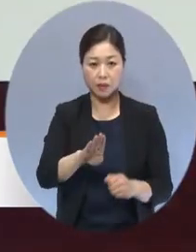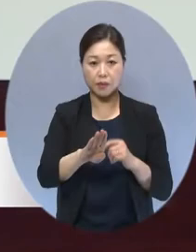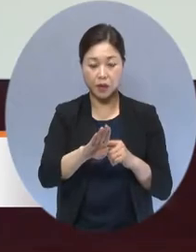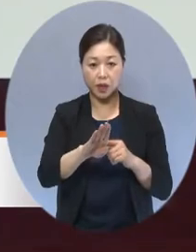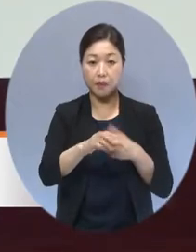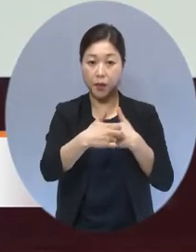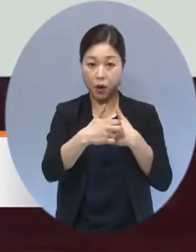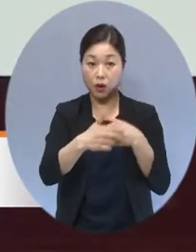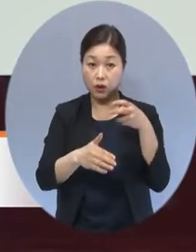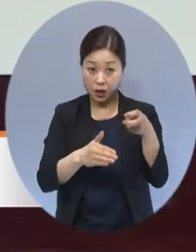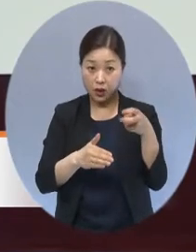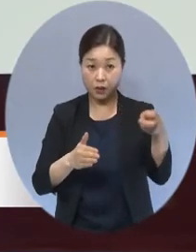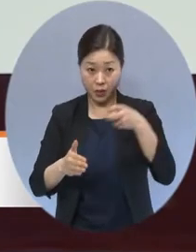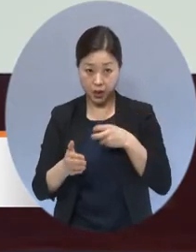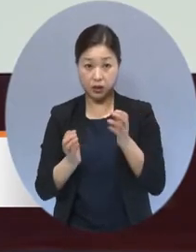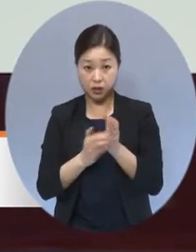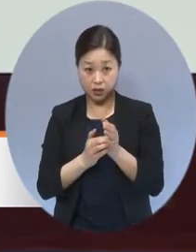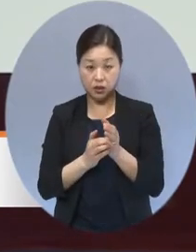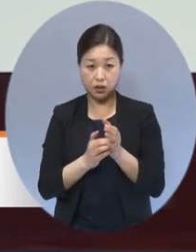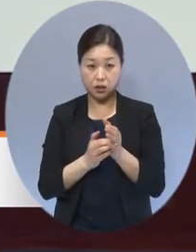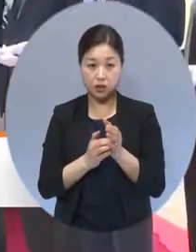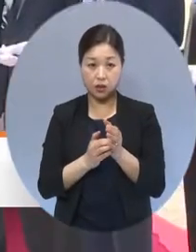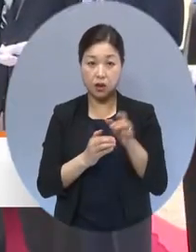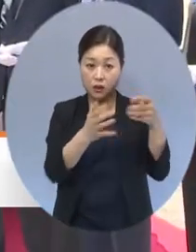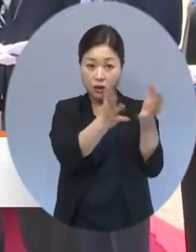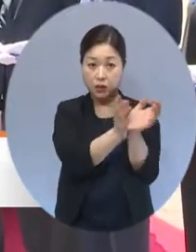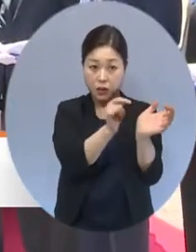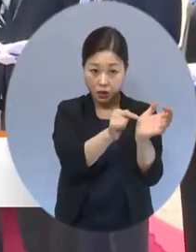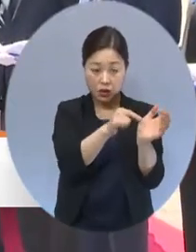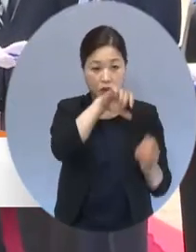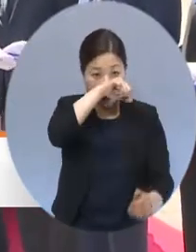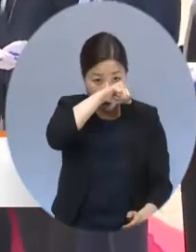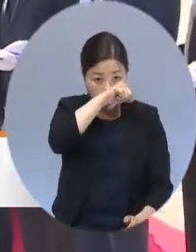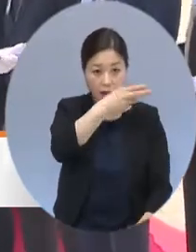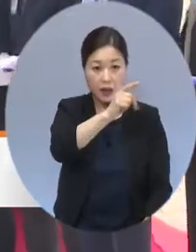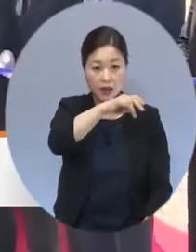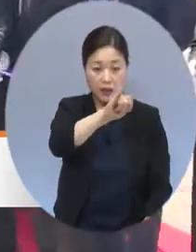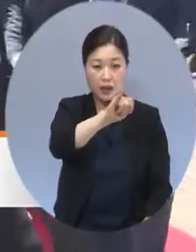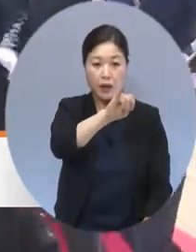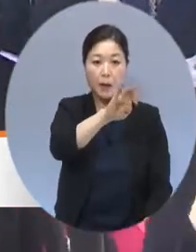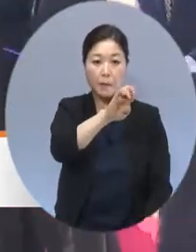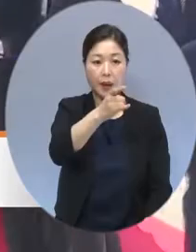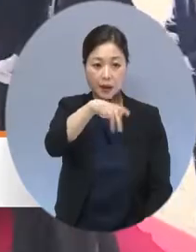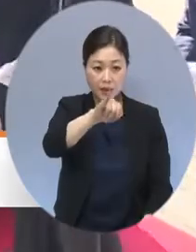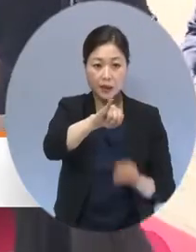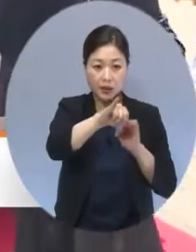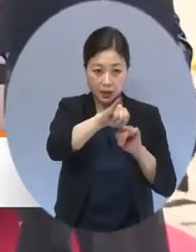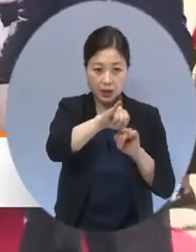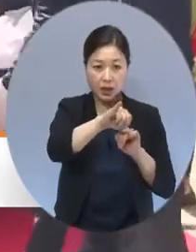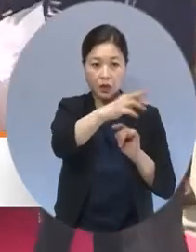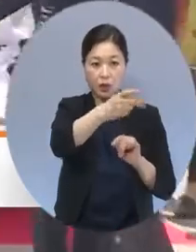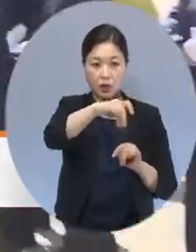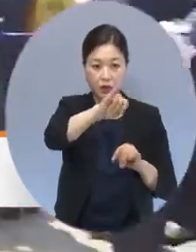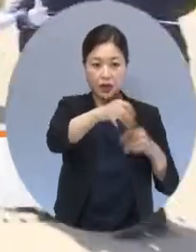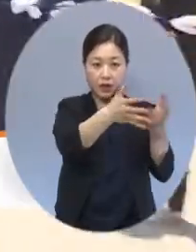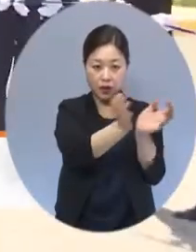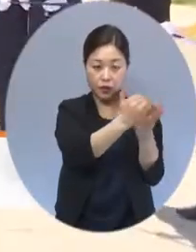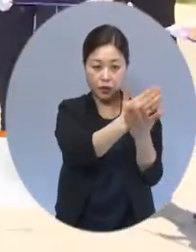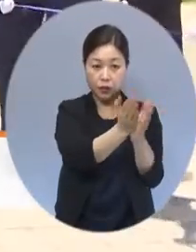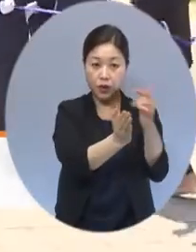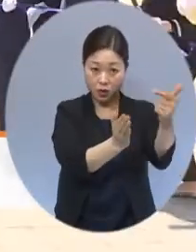기증받았습니다. 순천 중앙 로타리 클럽은 대만 타이페이 로타리 클럽을 포함한 6개 로타리 클럽과